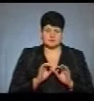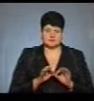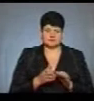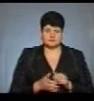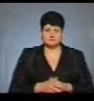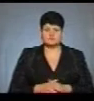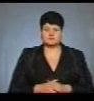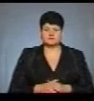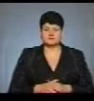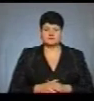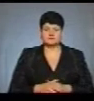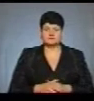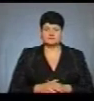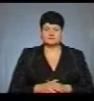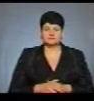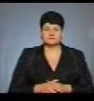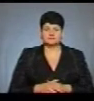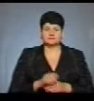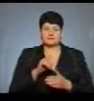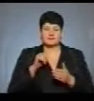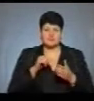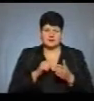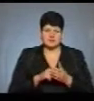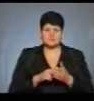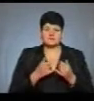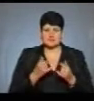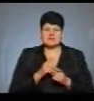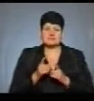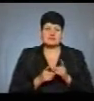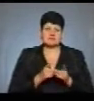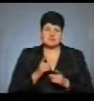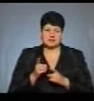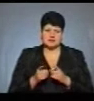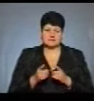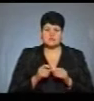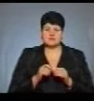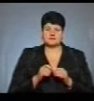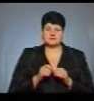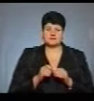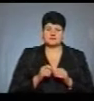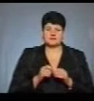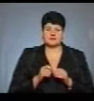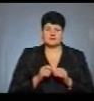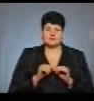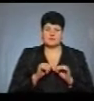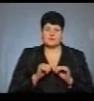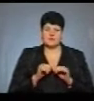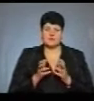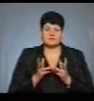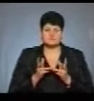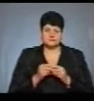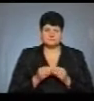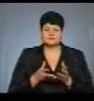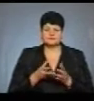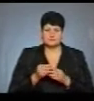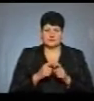прокоментувати. Питання наступне. Змінився, так як ми говорили, сам механізм. В платіжних документах не буде